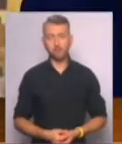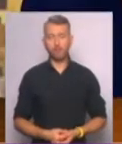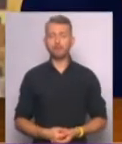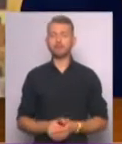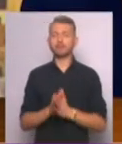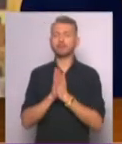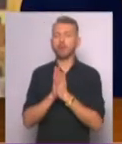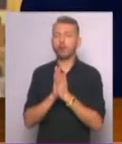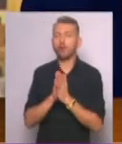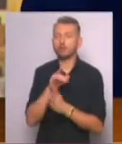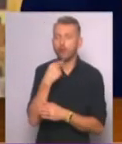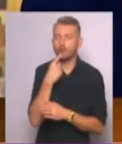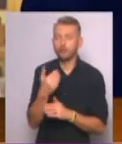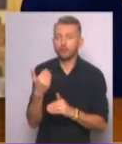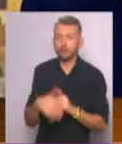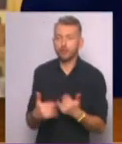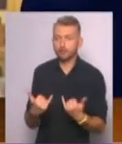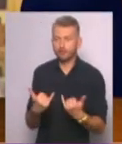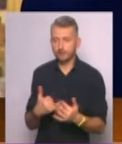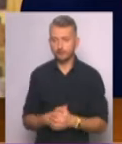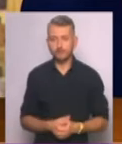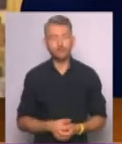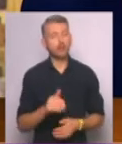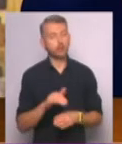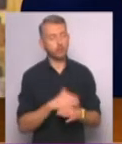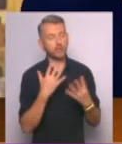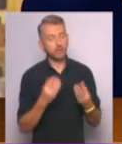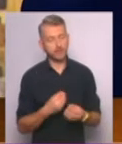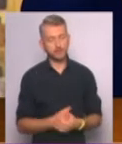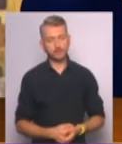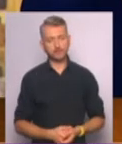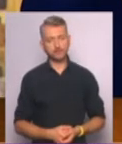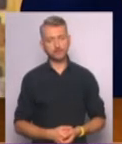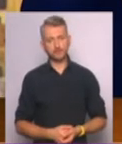Прошу, будь ласка, ви в ефірі вже. Телевізор тихіше робіть, говоріть. Прошу.